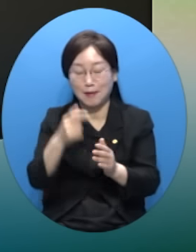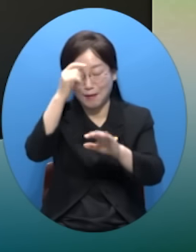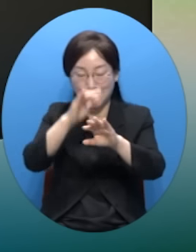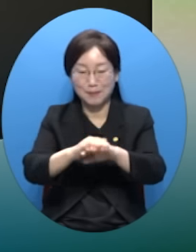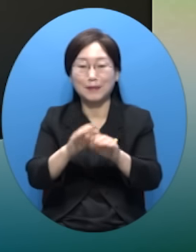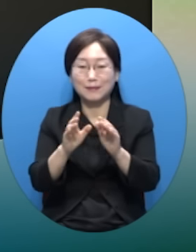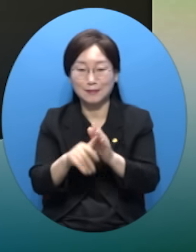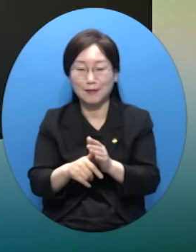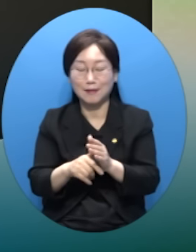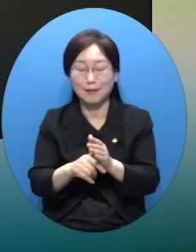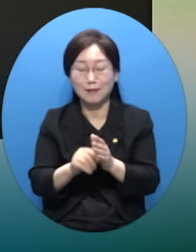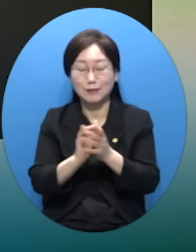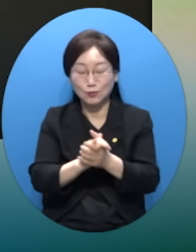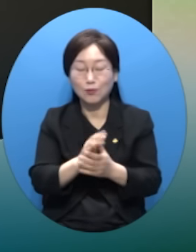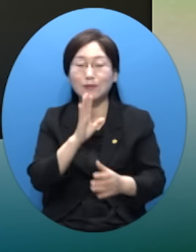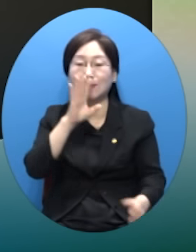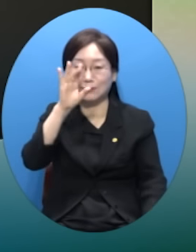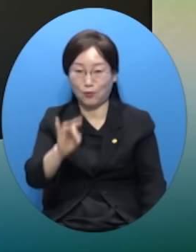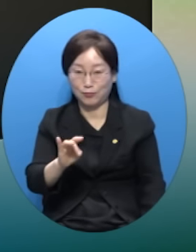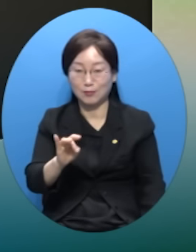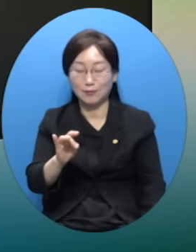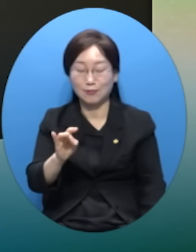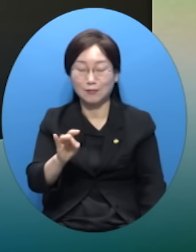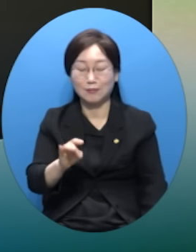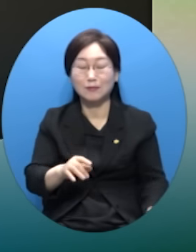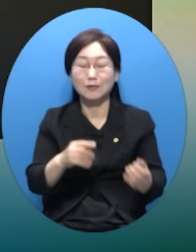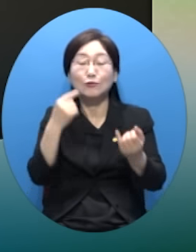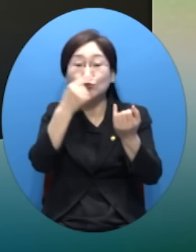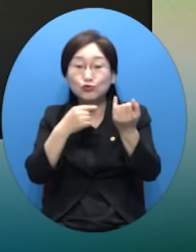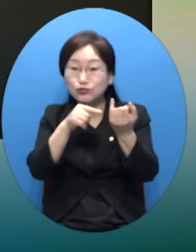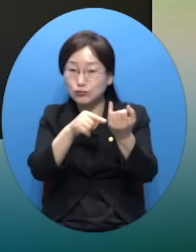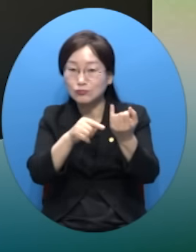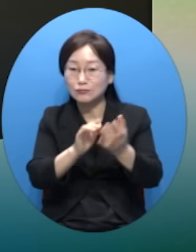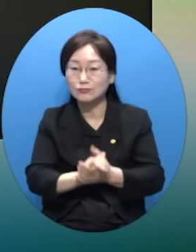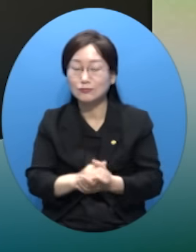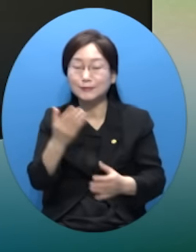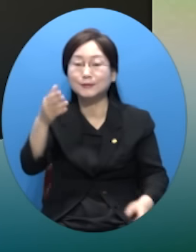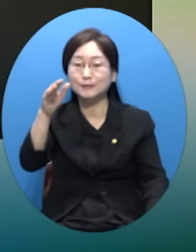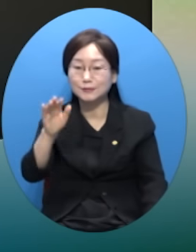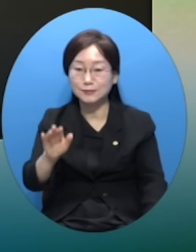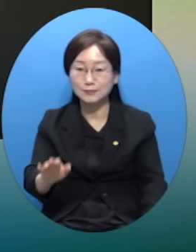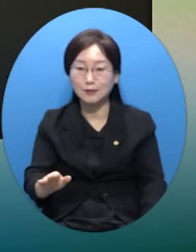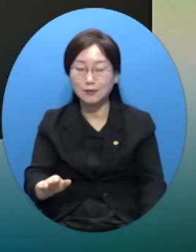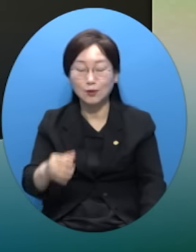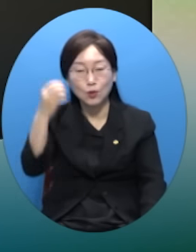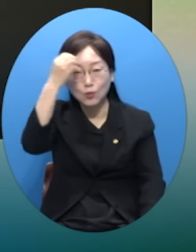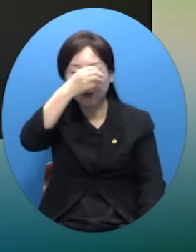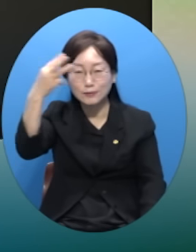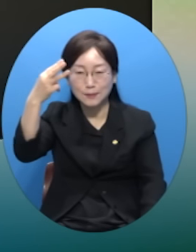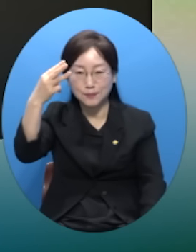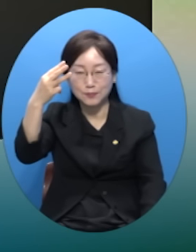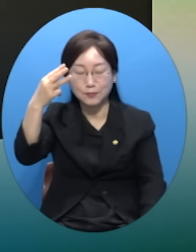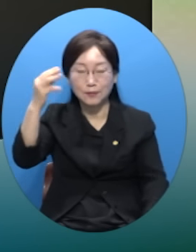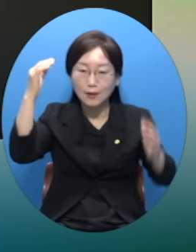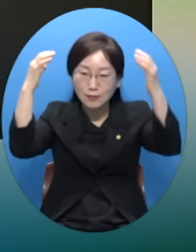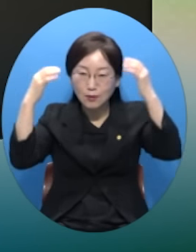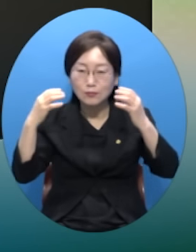기도하는 것은 당연한 것이었는데 그것으로 그것이 전부인 줄 알았습니다. 그런데 고등학교 3학년 여름